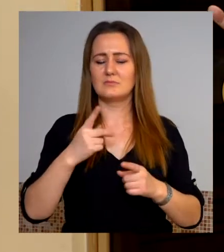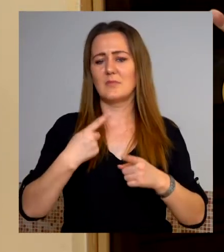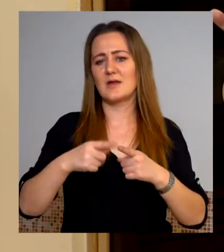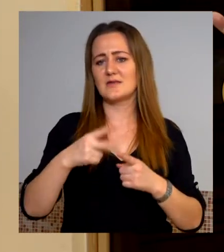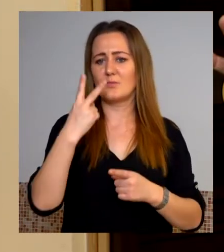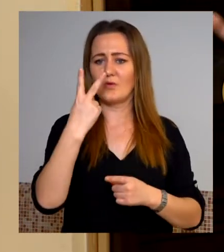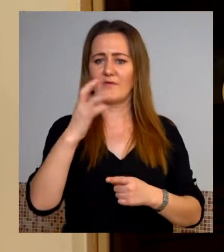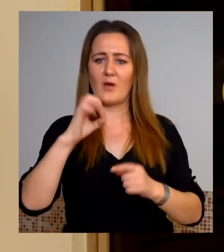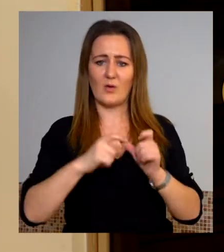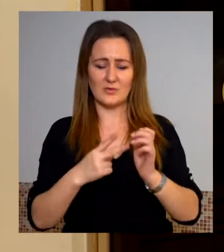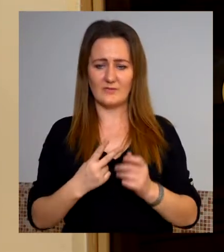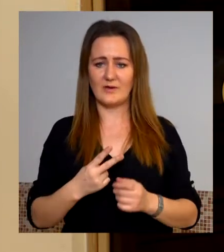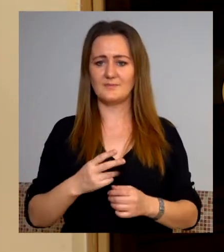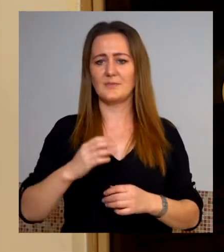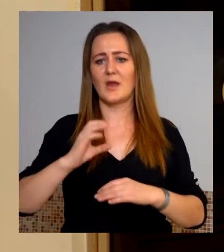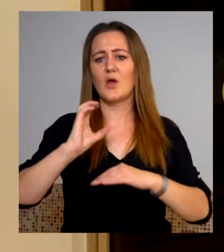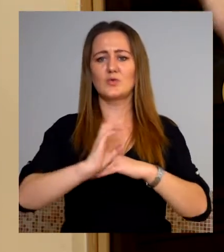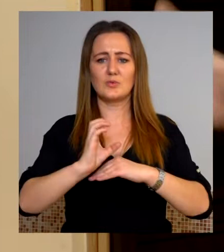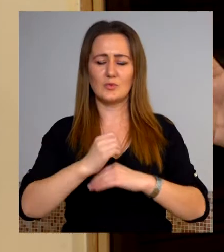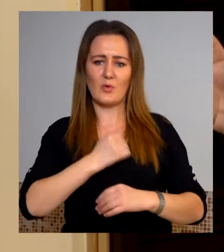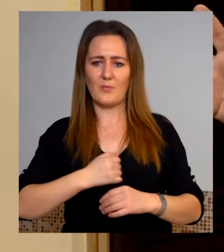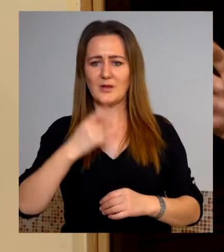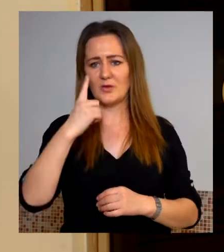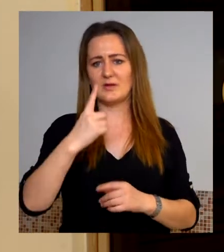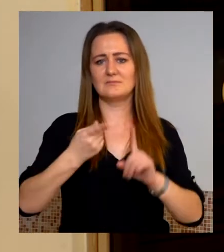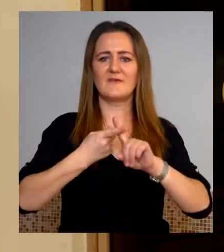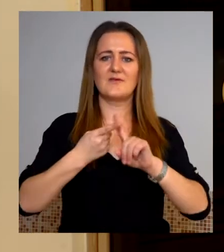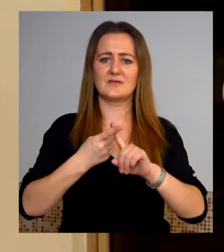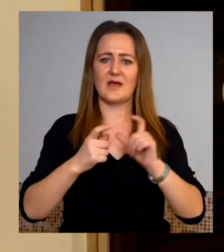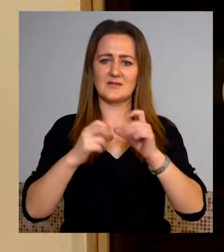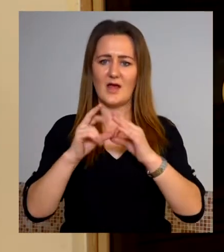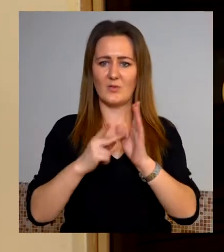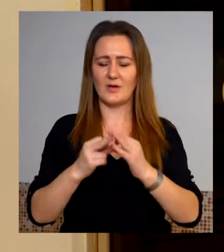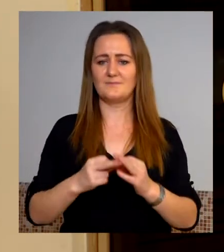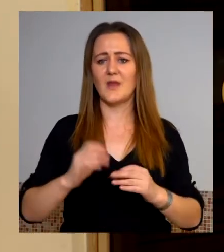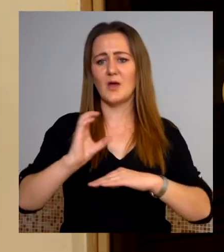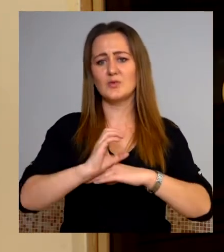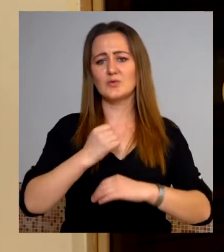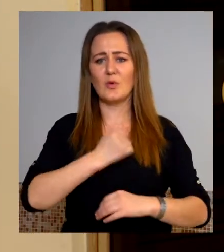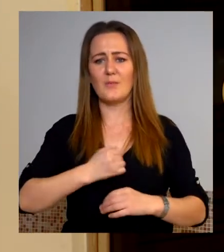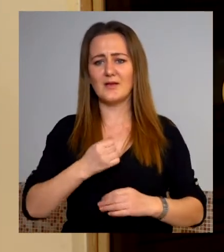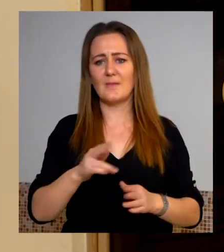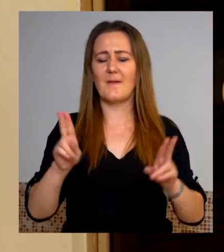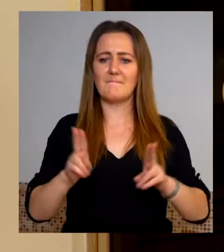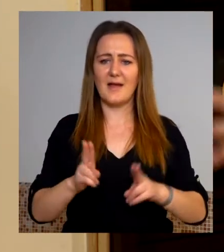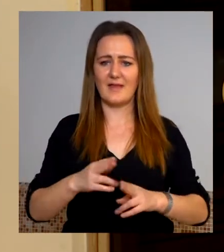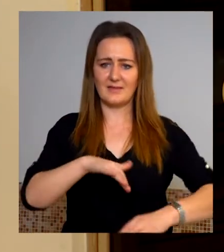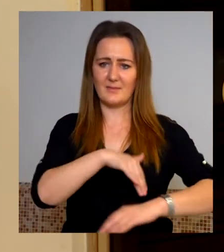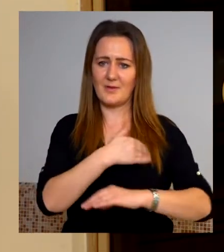cijelom svijetu, dakle tursko kupatilo i finsku saunu. Tursko kupatilo je nešto niža temperatura, znači